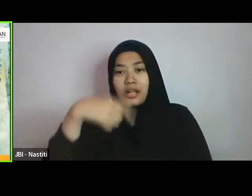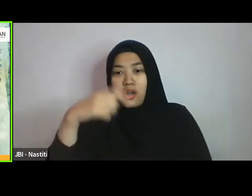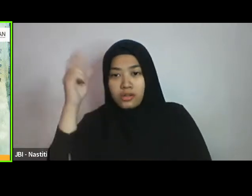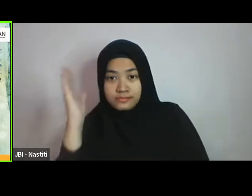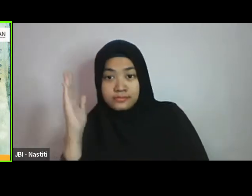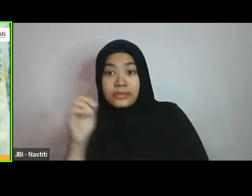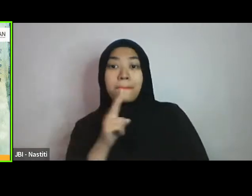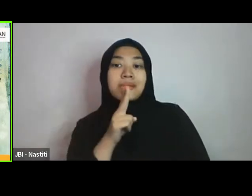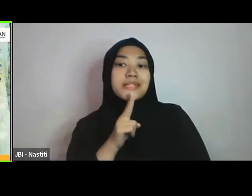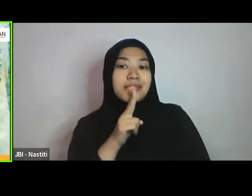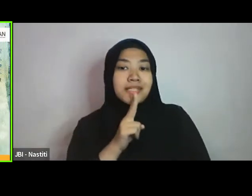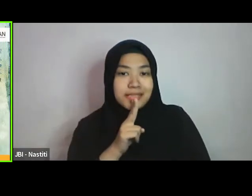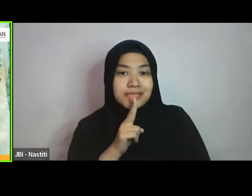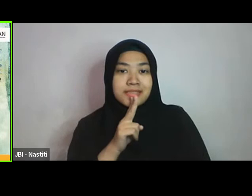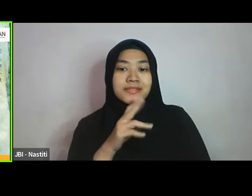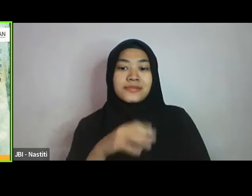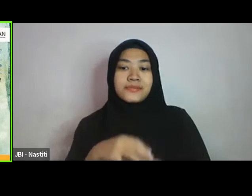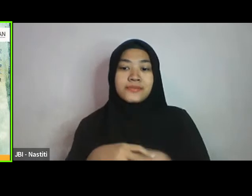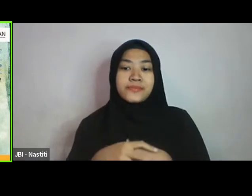bahasa Inggris.